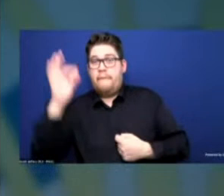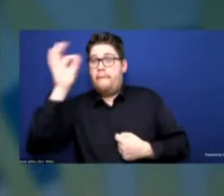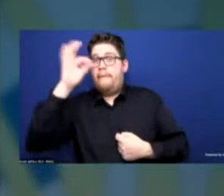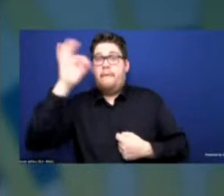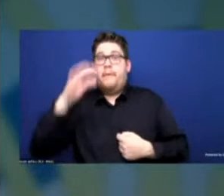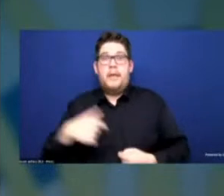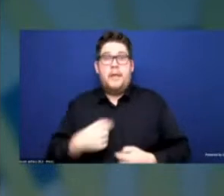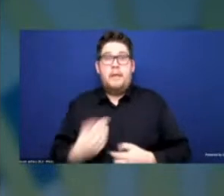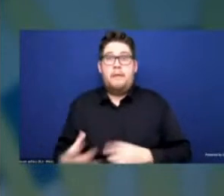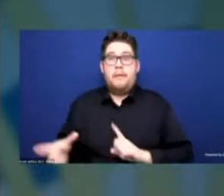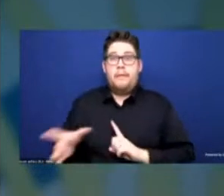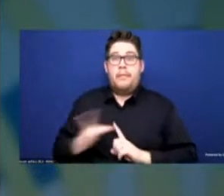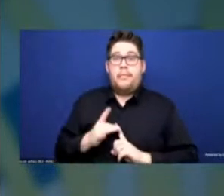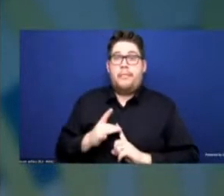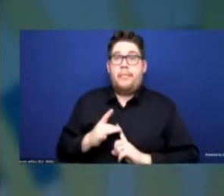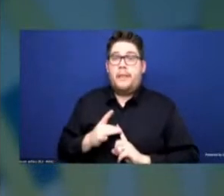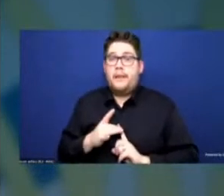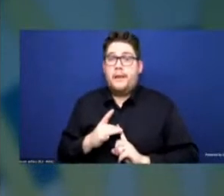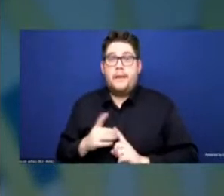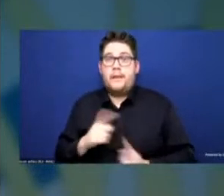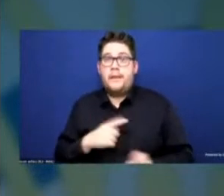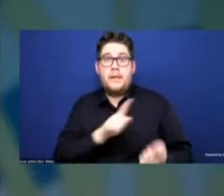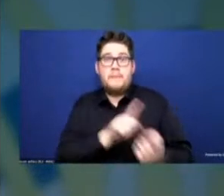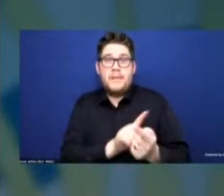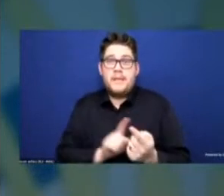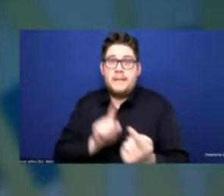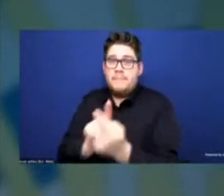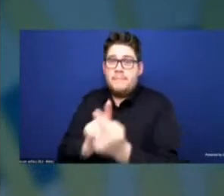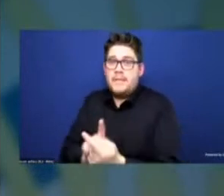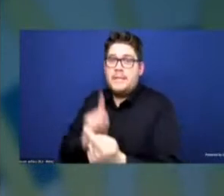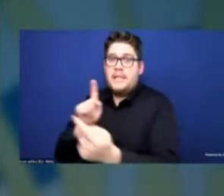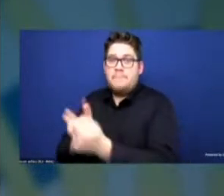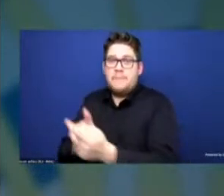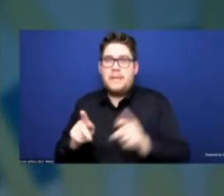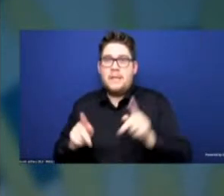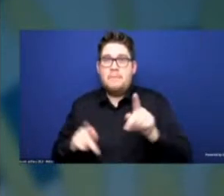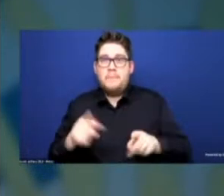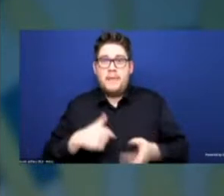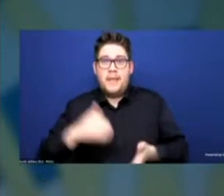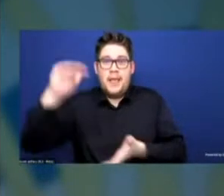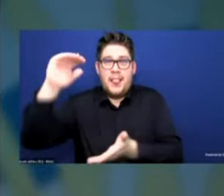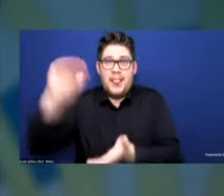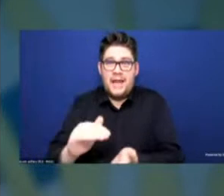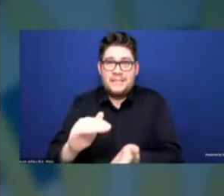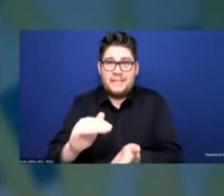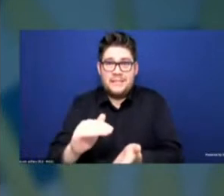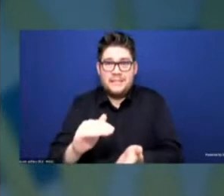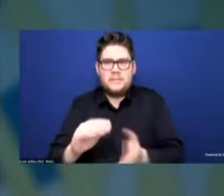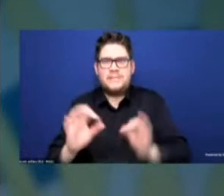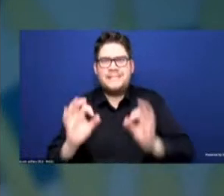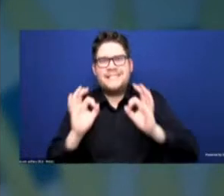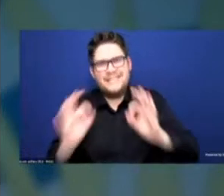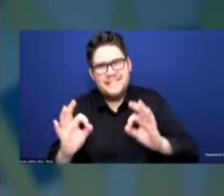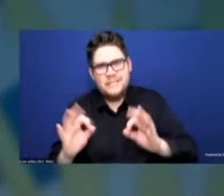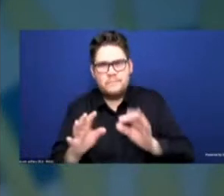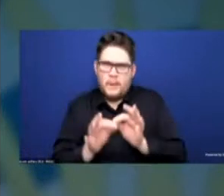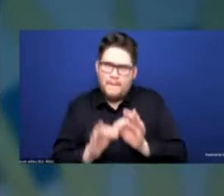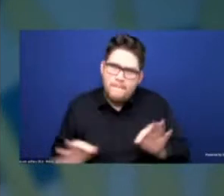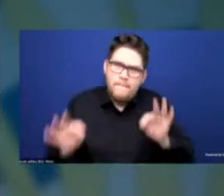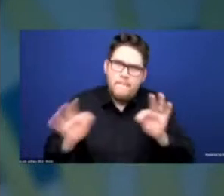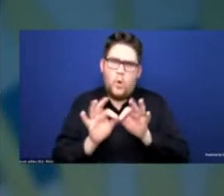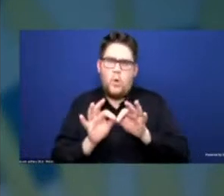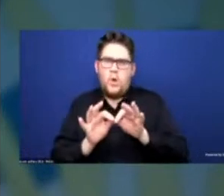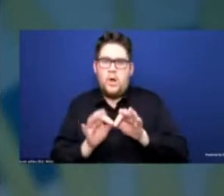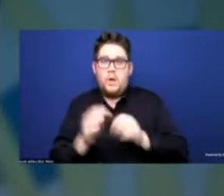能够 transmitted, or 尽 those 量避免接 infectious 触就避免接 transmissions. 触。 And that is important. 所以这 We 个是 saw 很 a 重要 lot 的。 of movement of people and